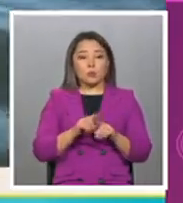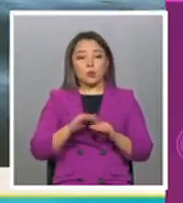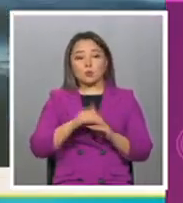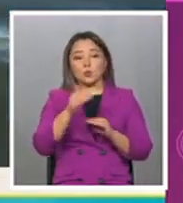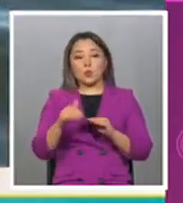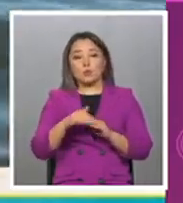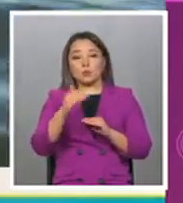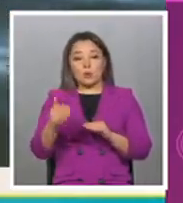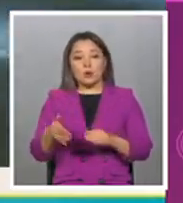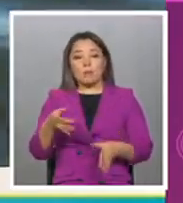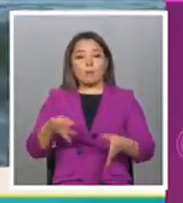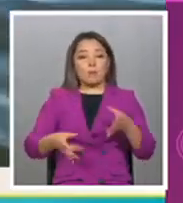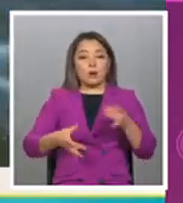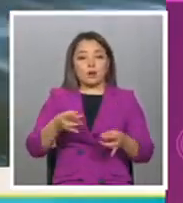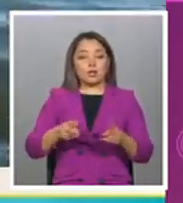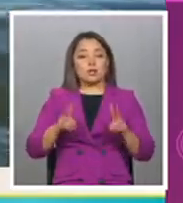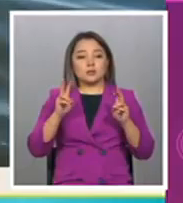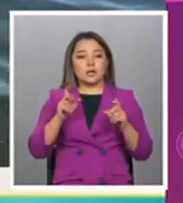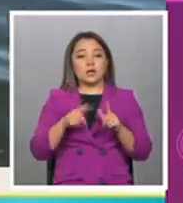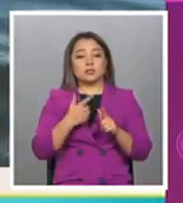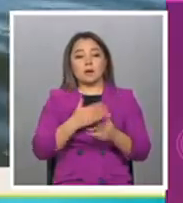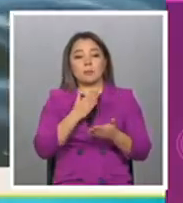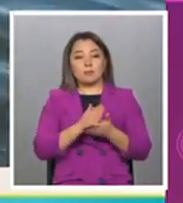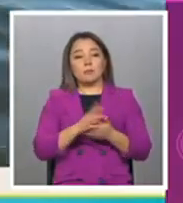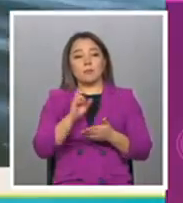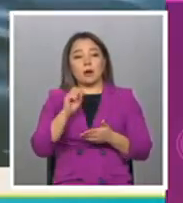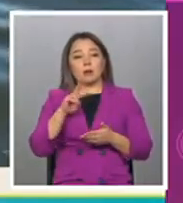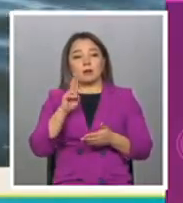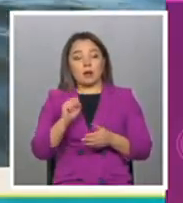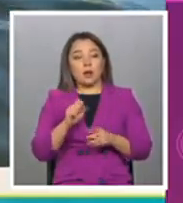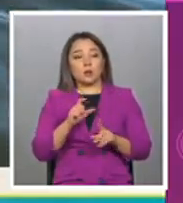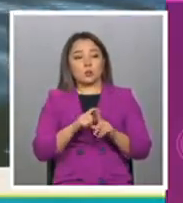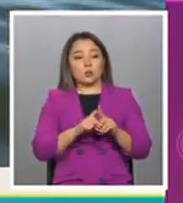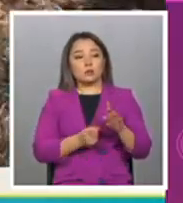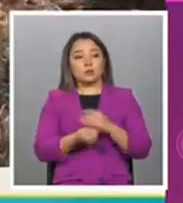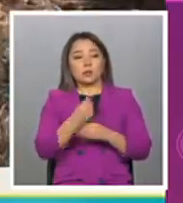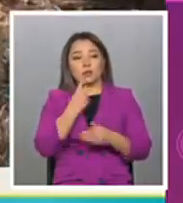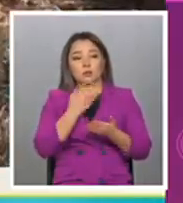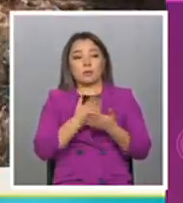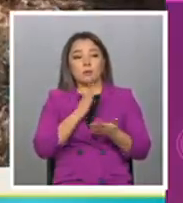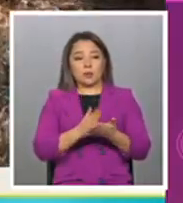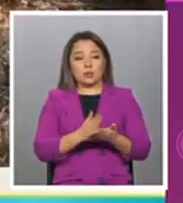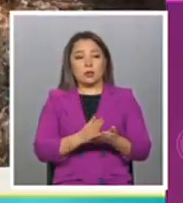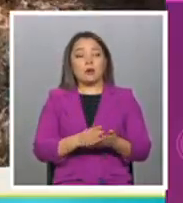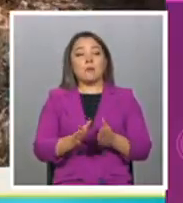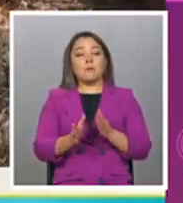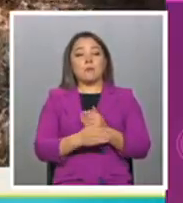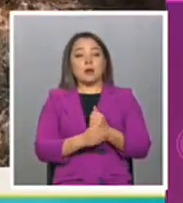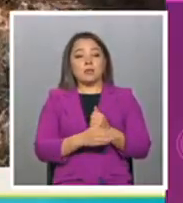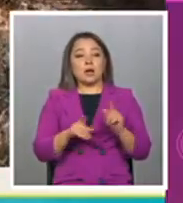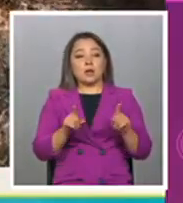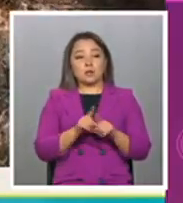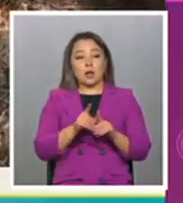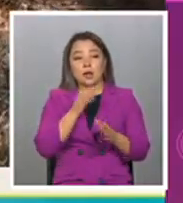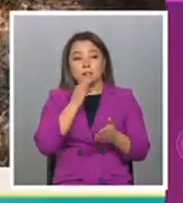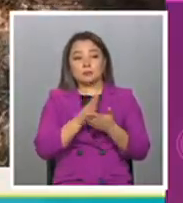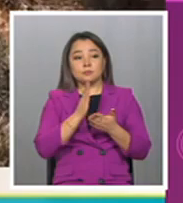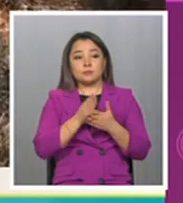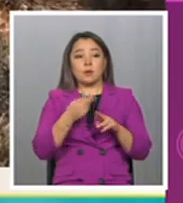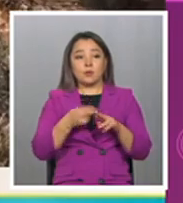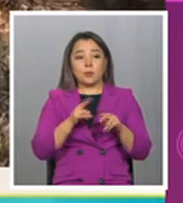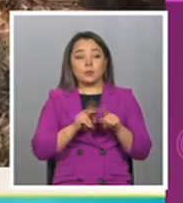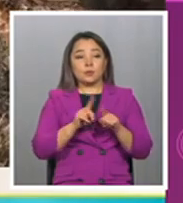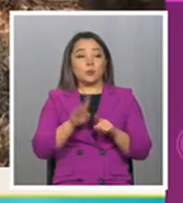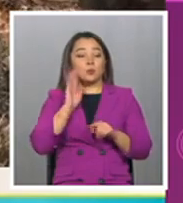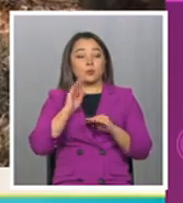көп балшықты жер дегенді білдіретін балқаш сөзінен шыққан секілді. Балқаш ақпайды. Бұл көлдегі су